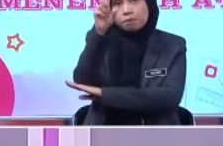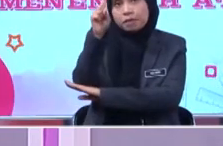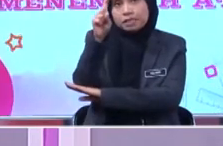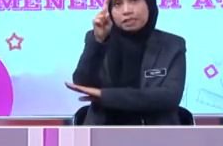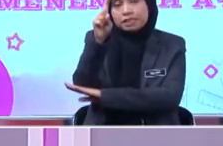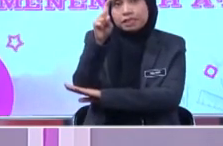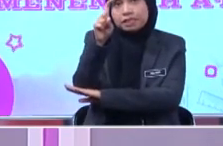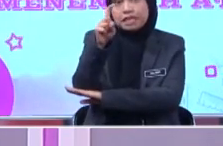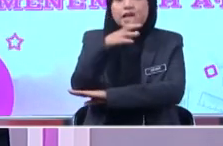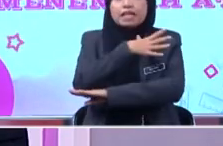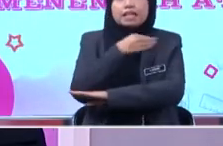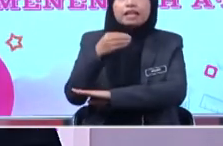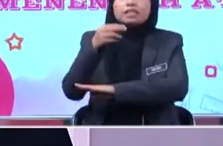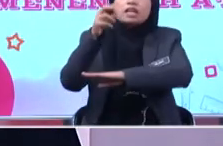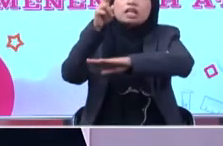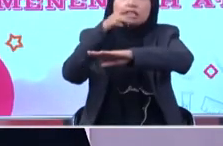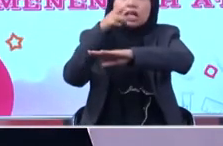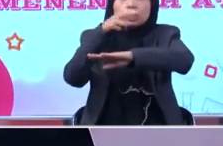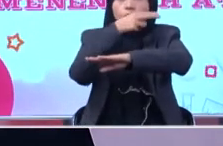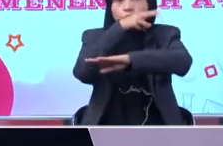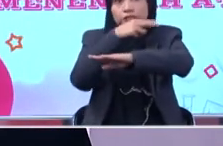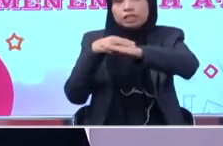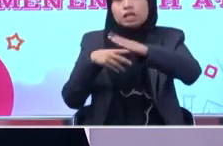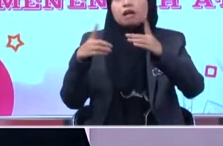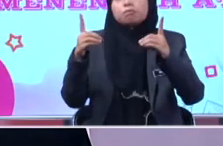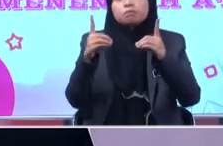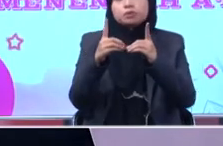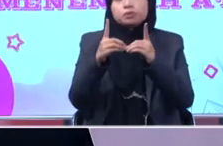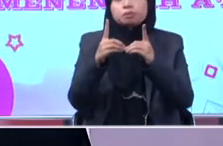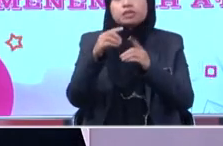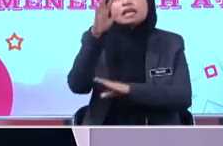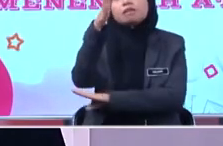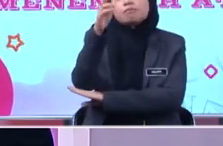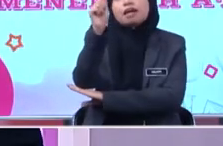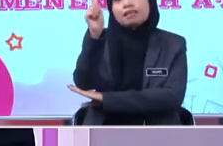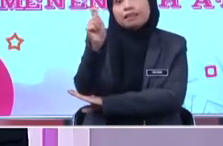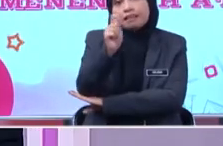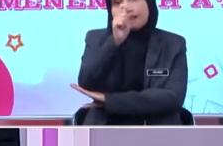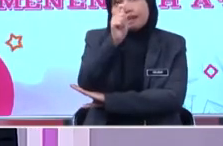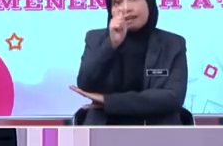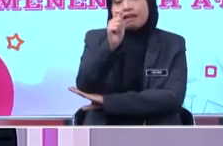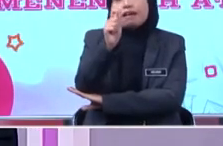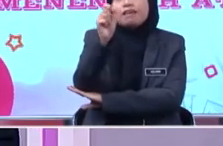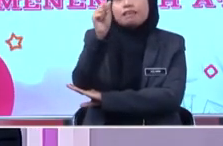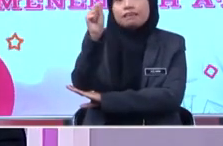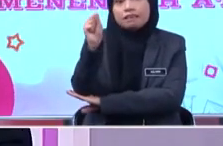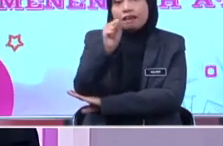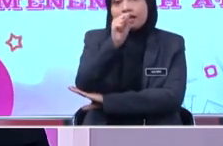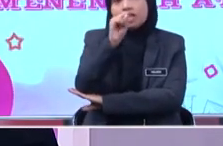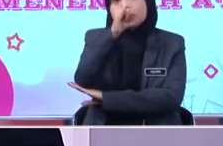bertemu dengan 15 huruf ikhfa Haqiqi yaitu huruf ta huruf tsa huruf